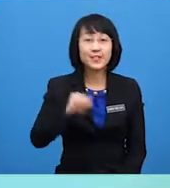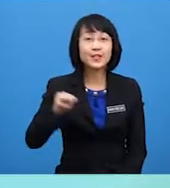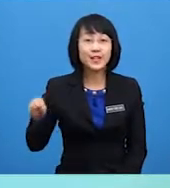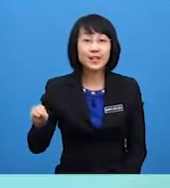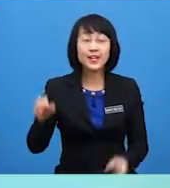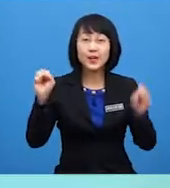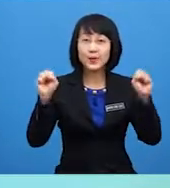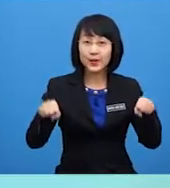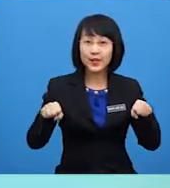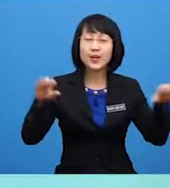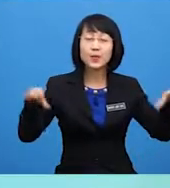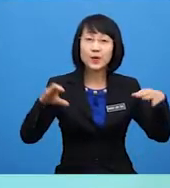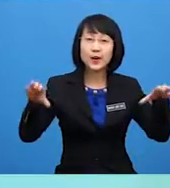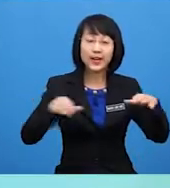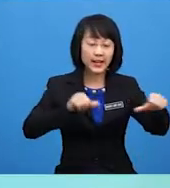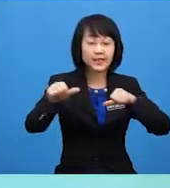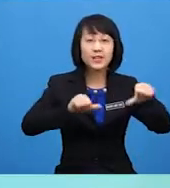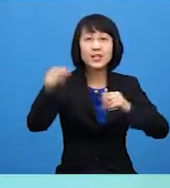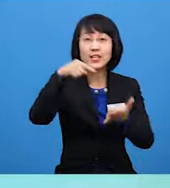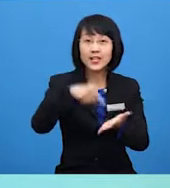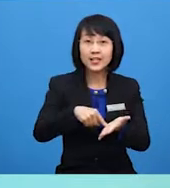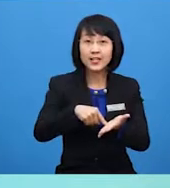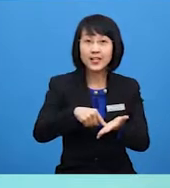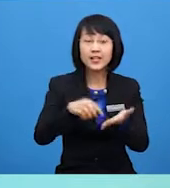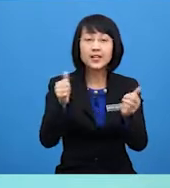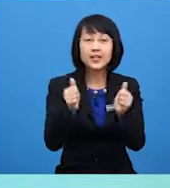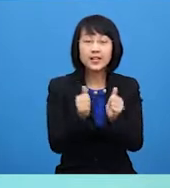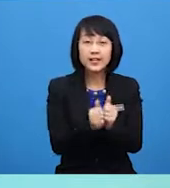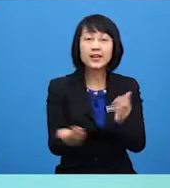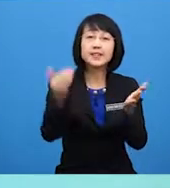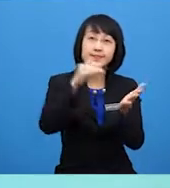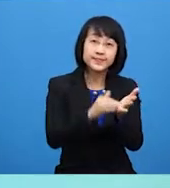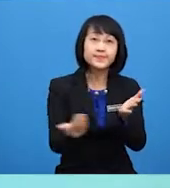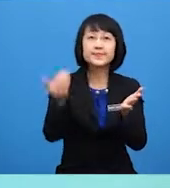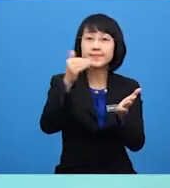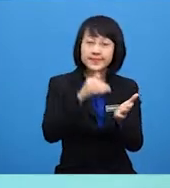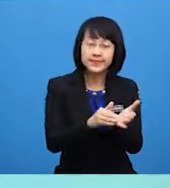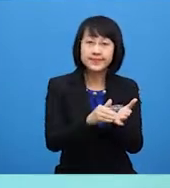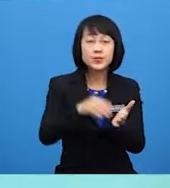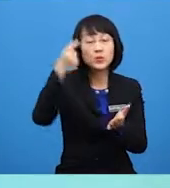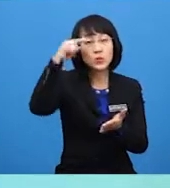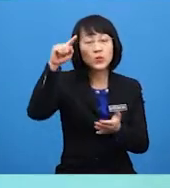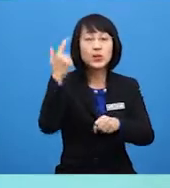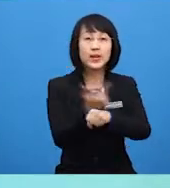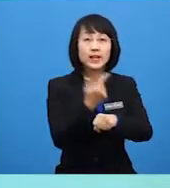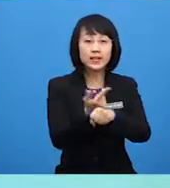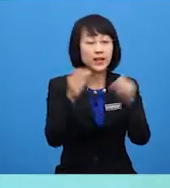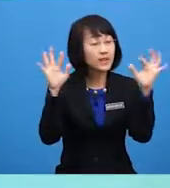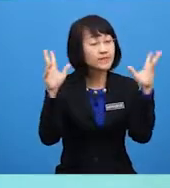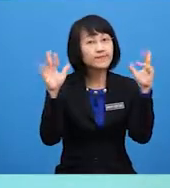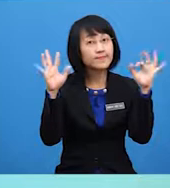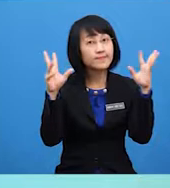Murid-murid boleh lakukan aktiviti ini dengan berulang kali sebagai latihan motor